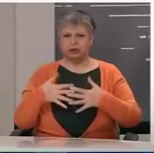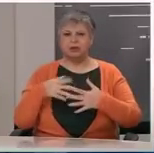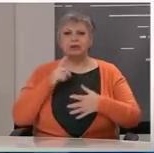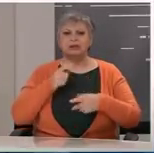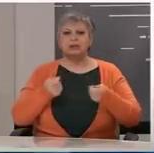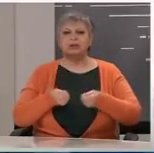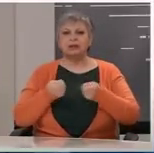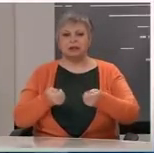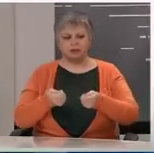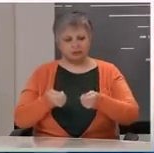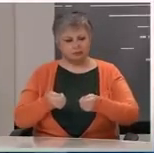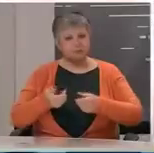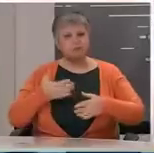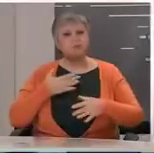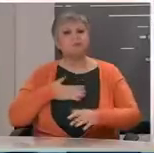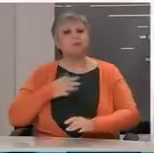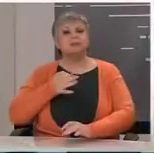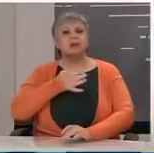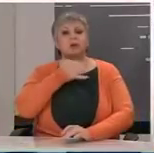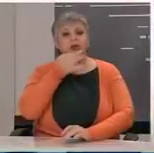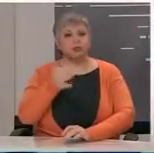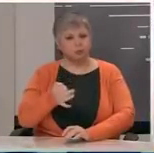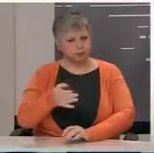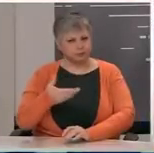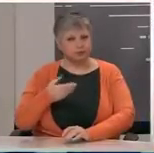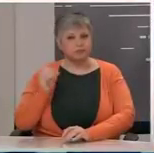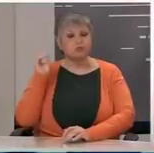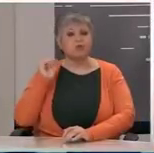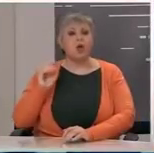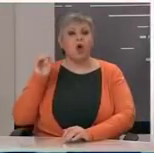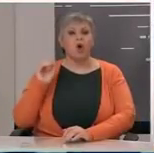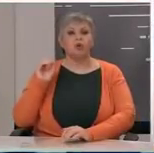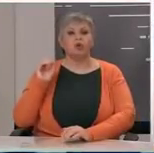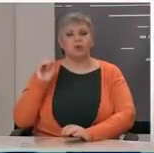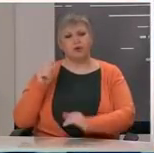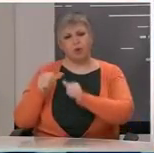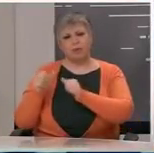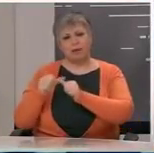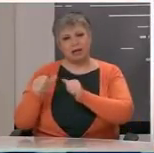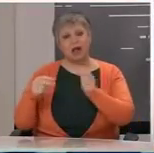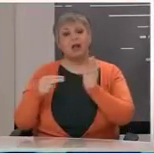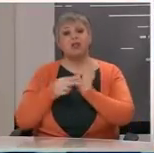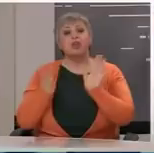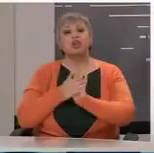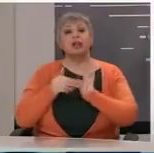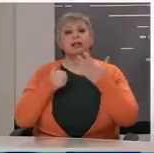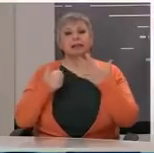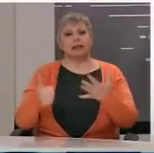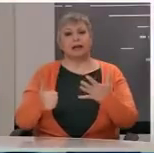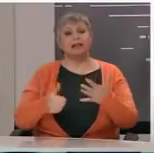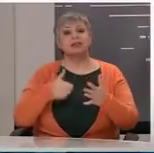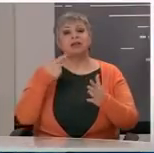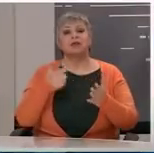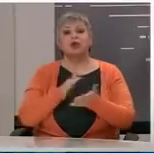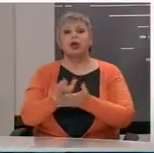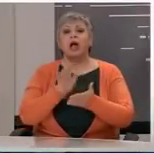Κυρίες και κύριοι συνάδελφοι, τον Οκτώβριο του 16 εκδώσατε την περίφημη μαύρη βίβλο.